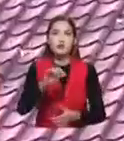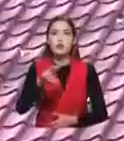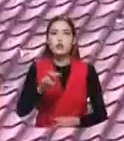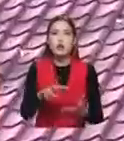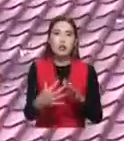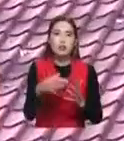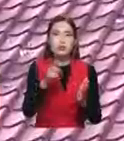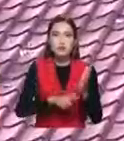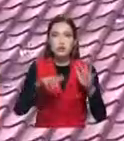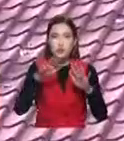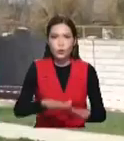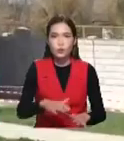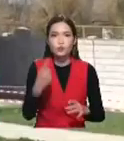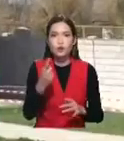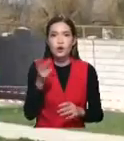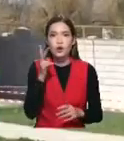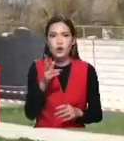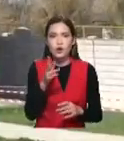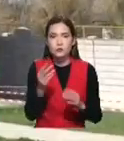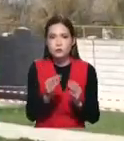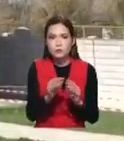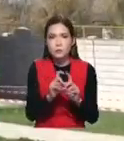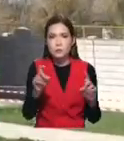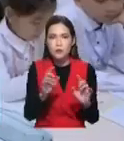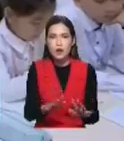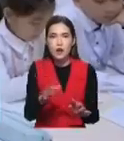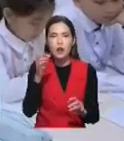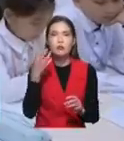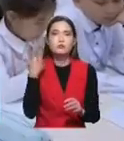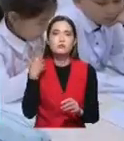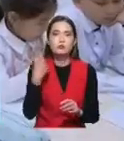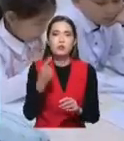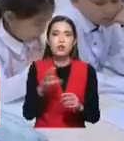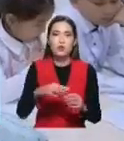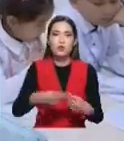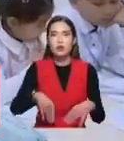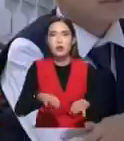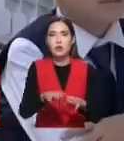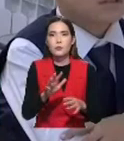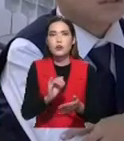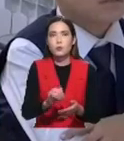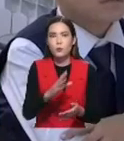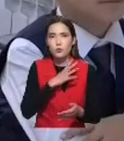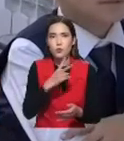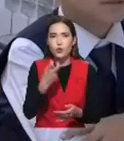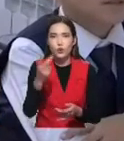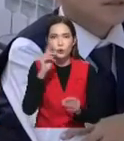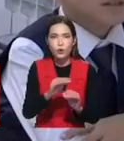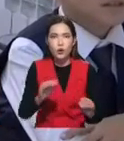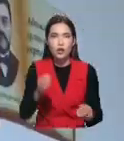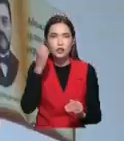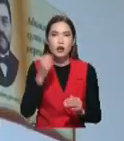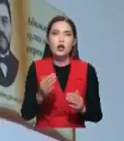ауылындағы 70 орындық жалғыз бастауыш мектеп былтыр апатты деп танылып жабылып қалған. Содан бері 202 оқушы жеке тұрғын үйлерде